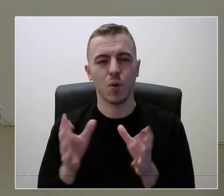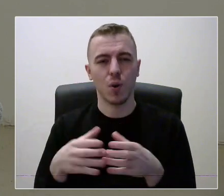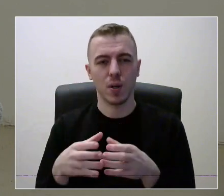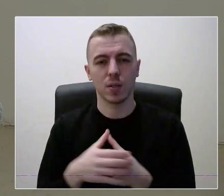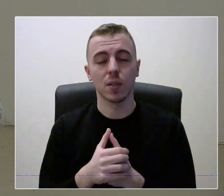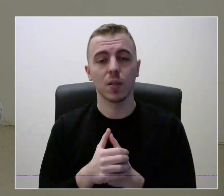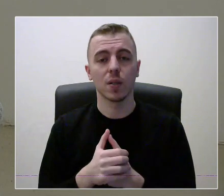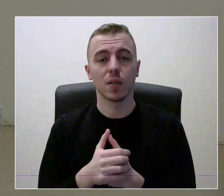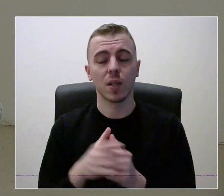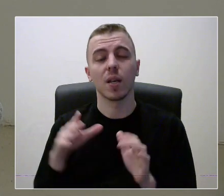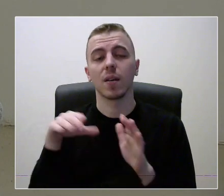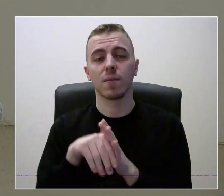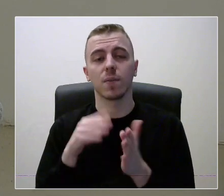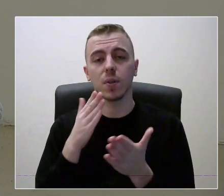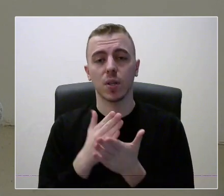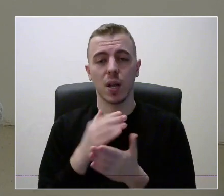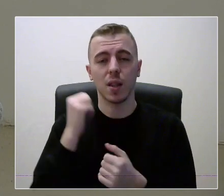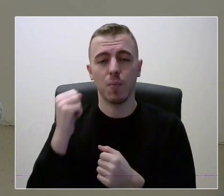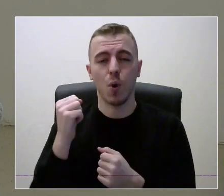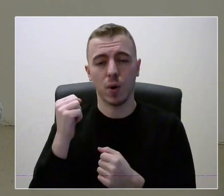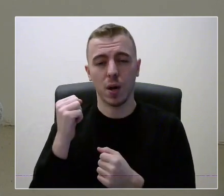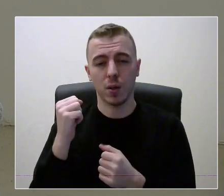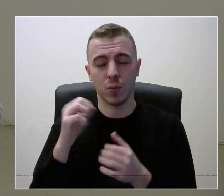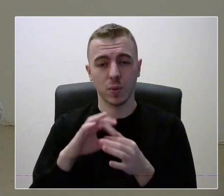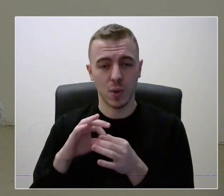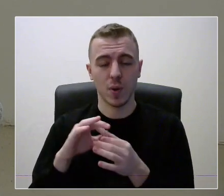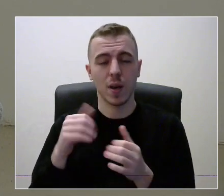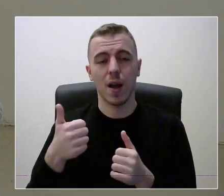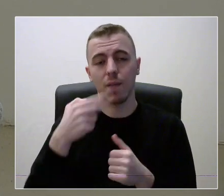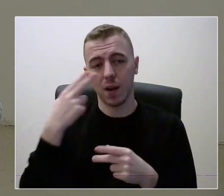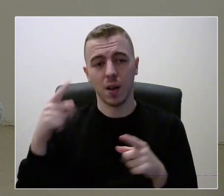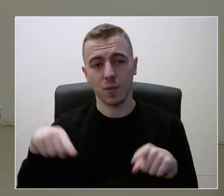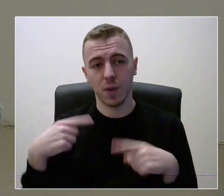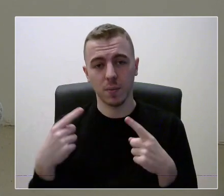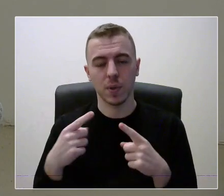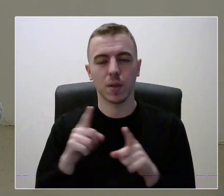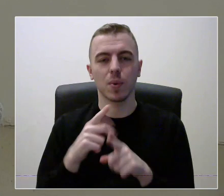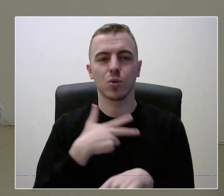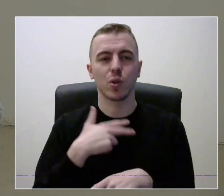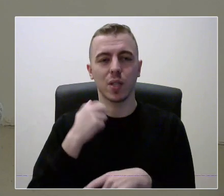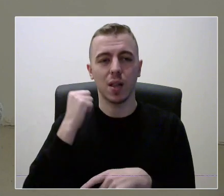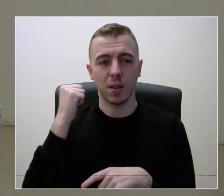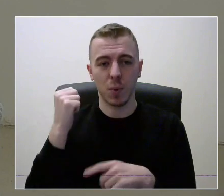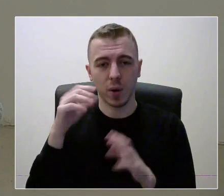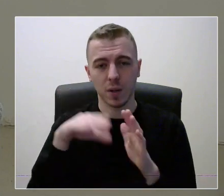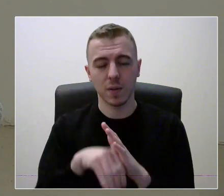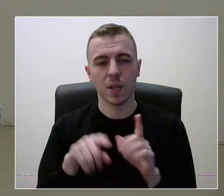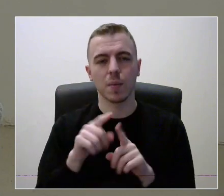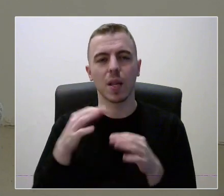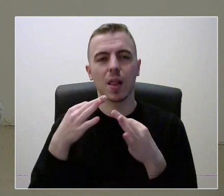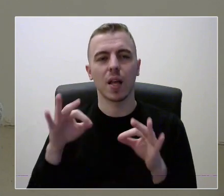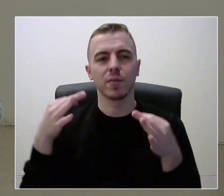eina Demokratų Sąjunga vardan Lietuvos, tai eina socialdemokratai ir tai eina Laisvė